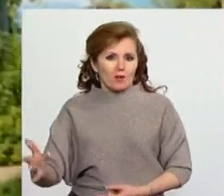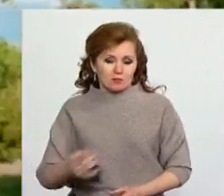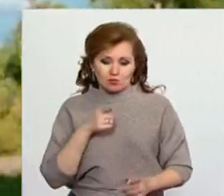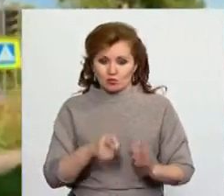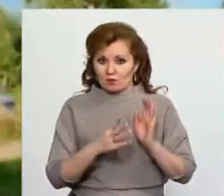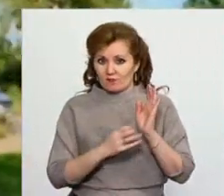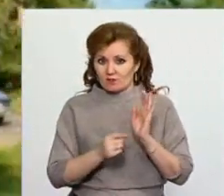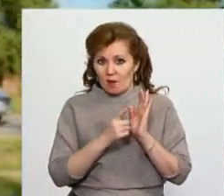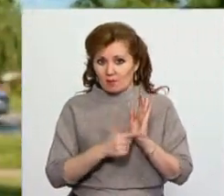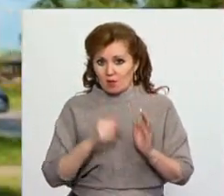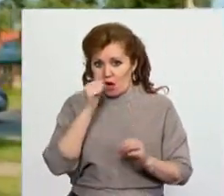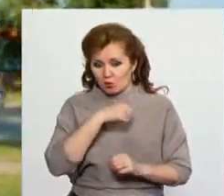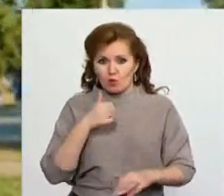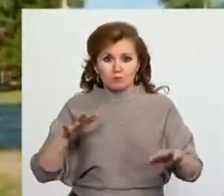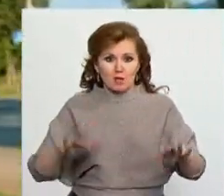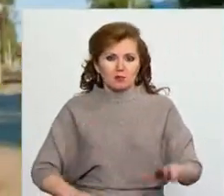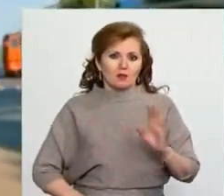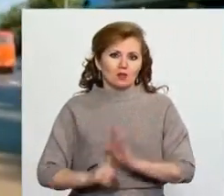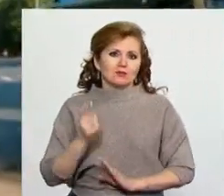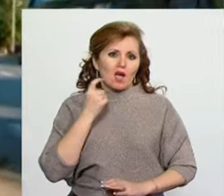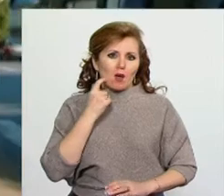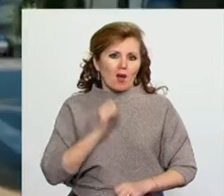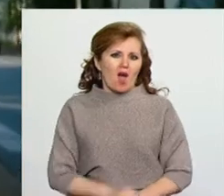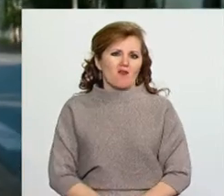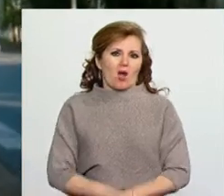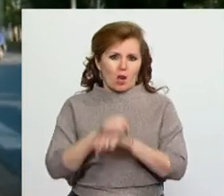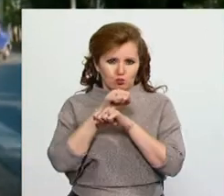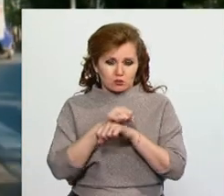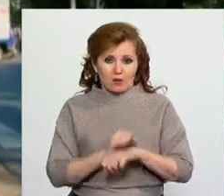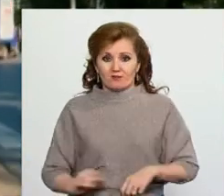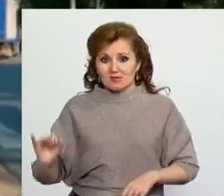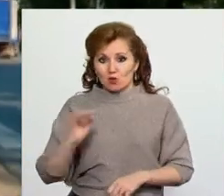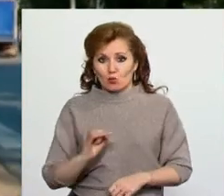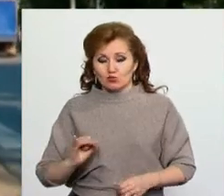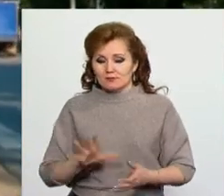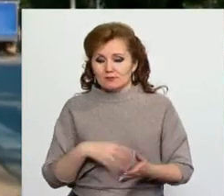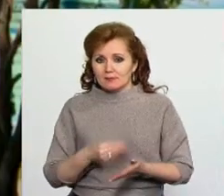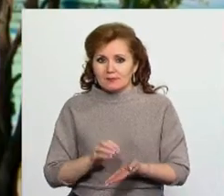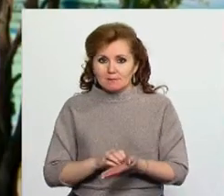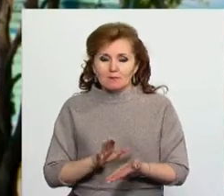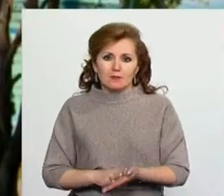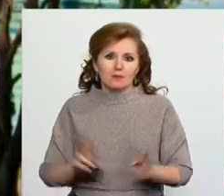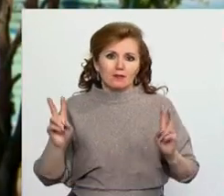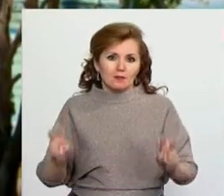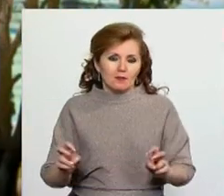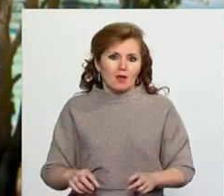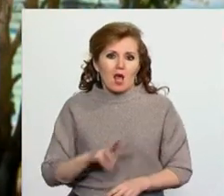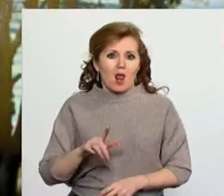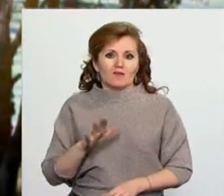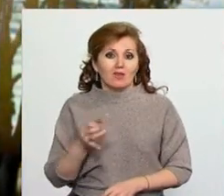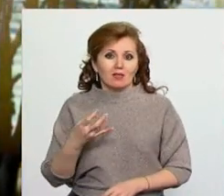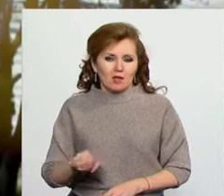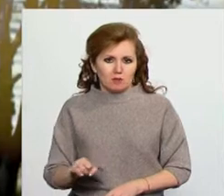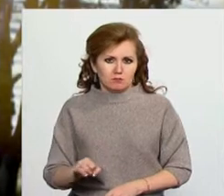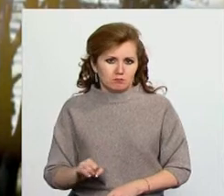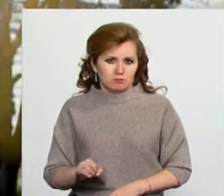стала местом, где началась Сарапульская революция. В исторические хроники она занесена под названием «Винный бунт». На месте